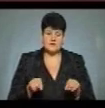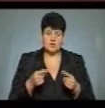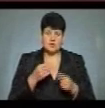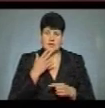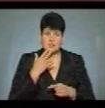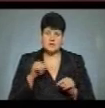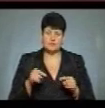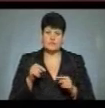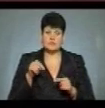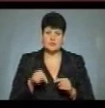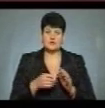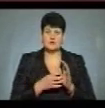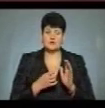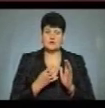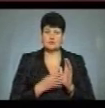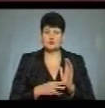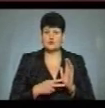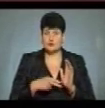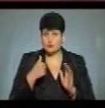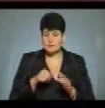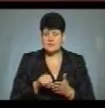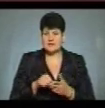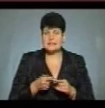створена у 1997 році. Представники цієї